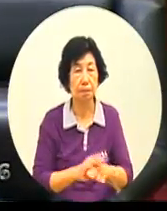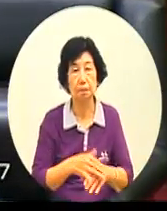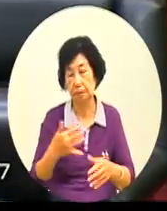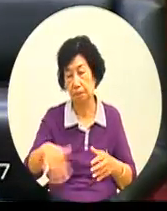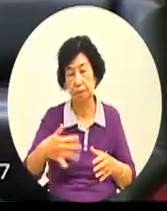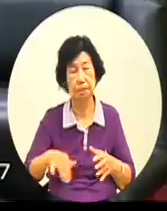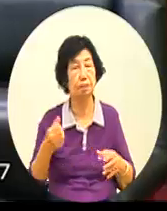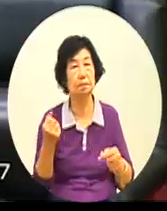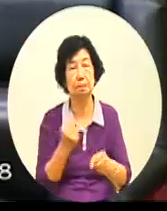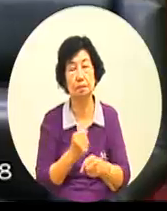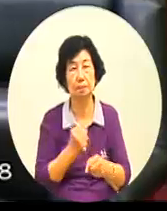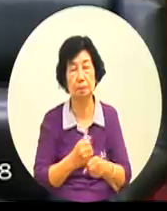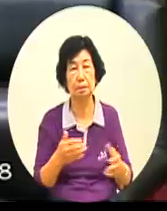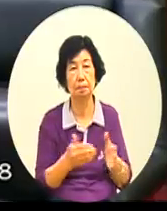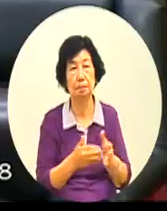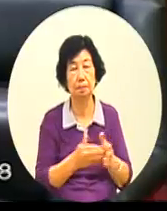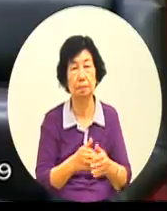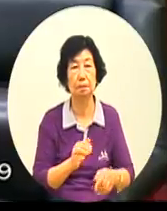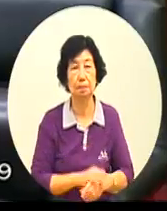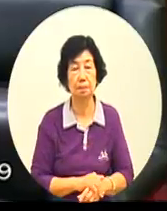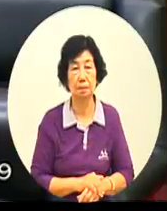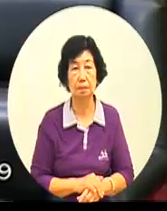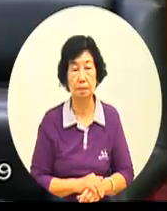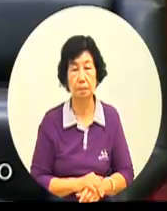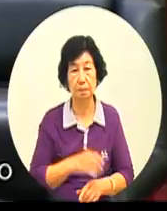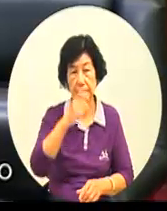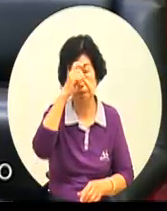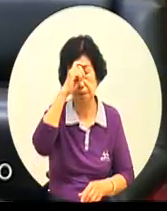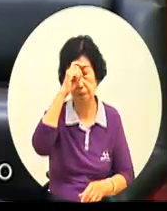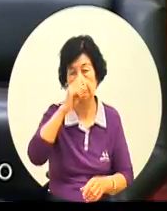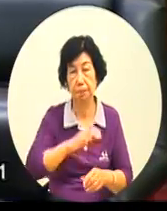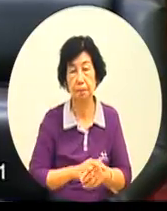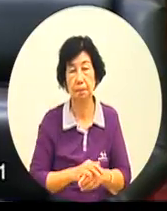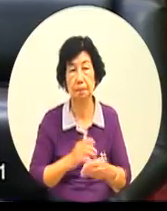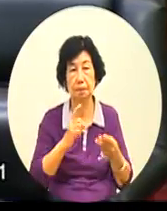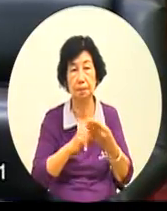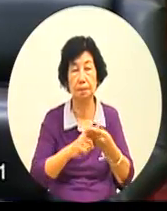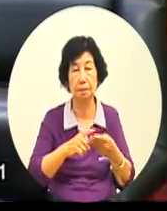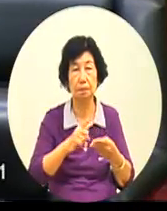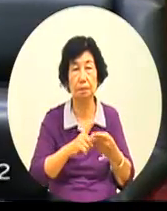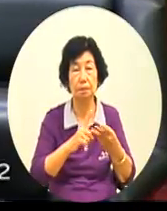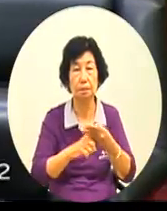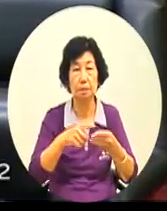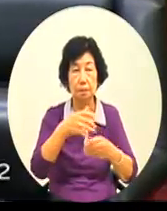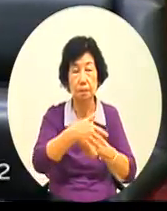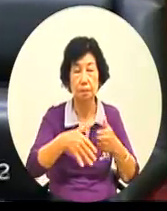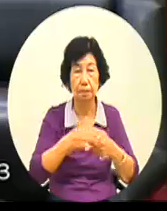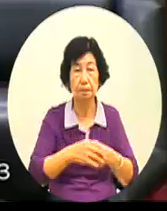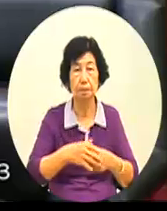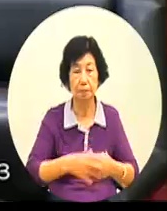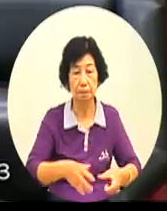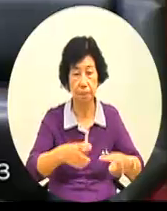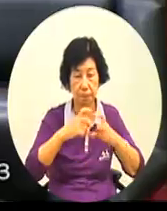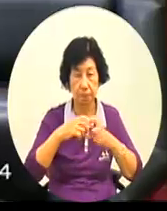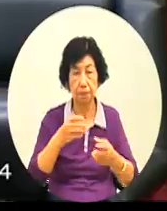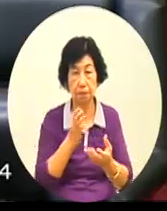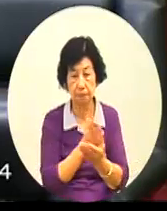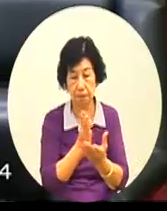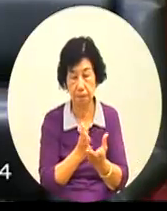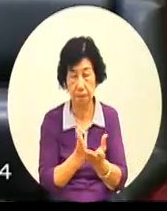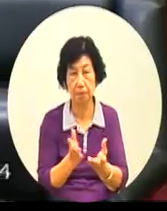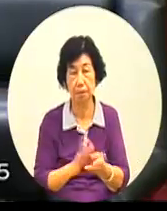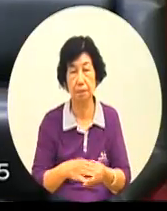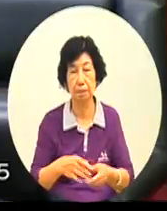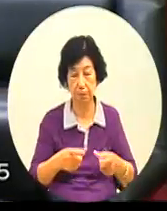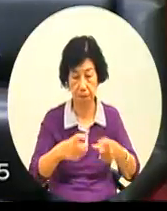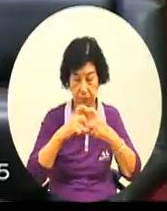以我在这里，我希望我们主委呢很清楚的回答这几项问题哈，让我们的乡亲真正的知